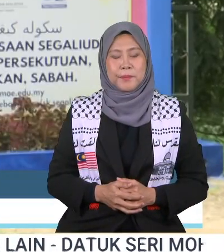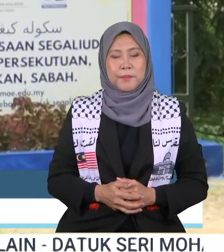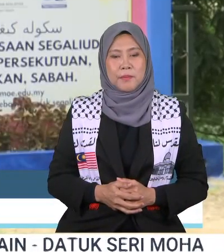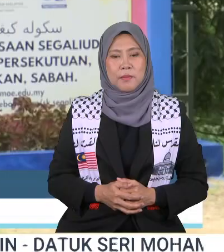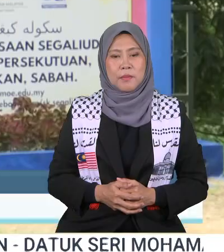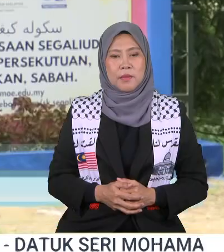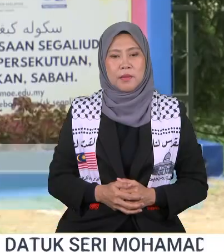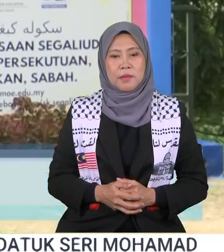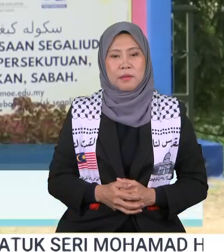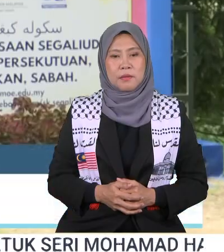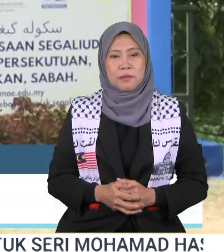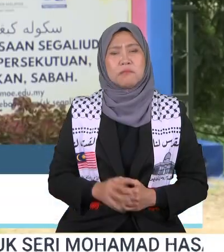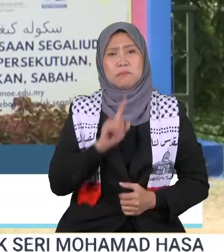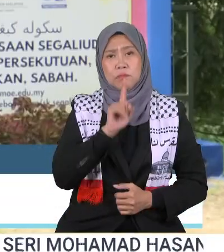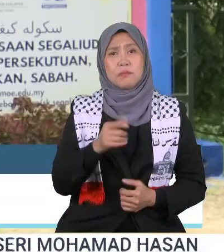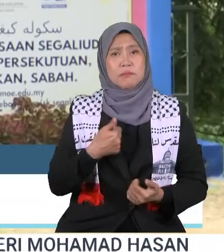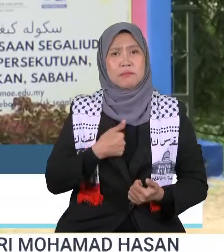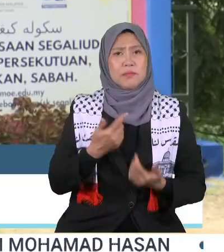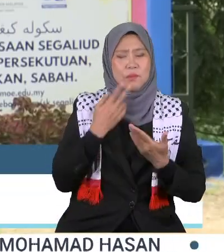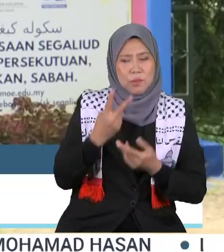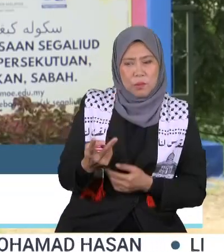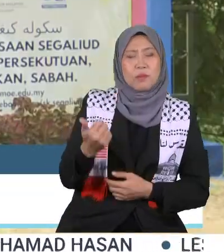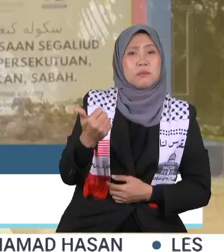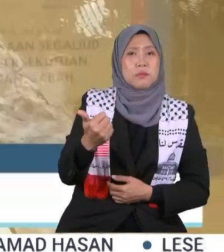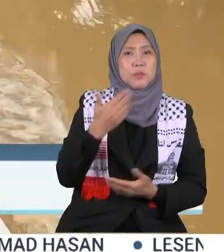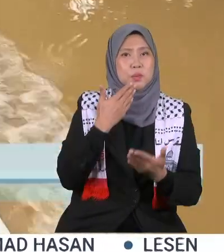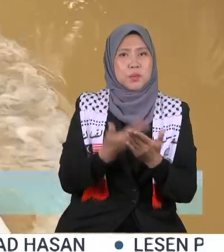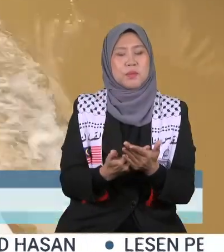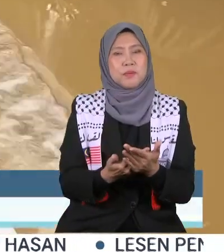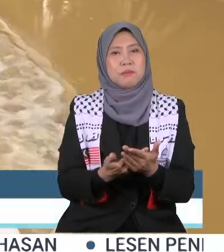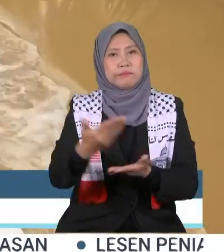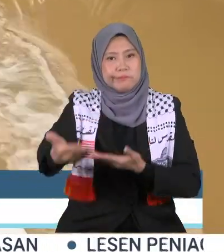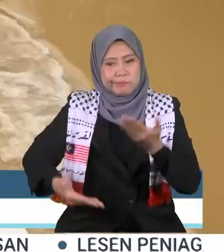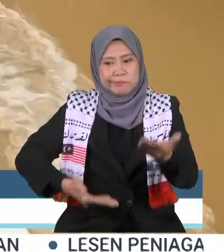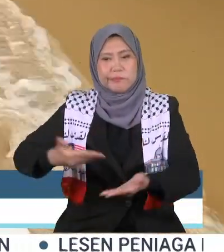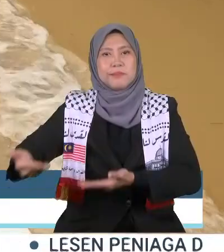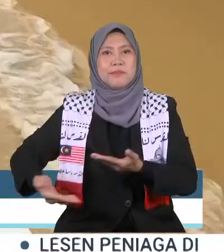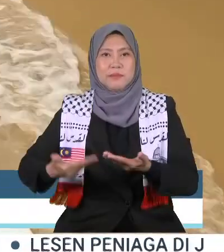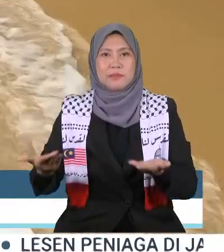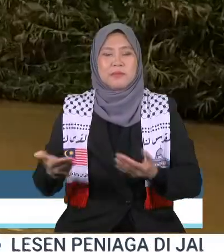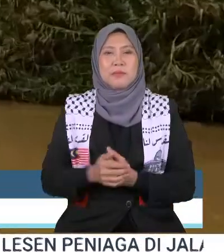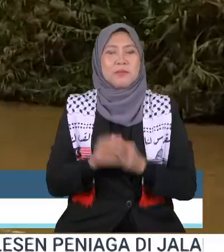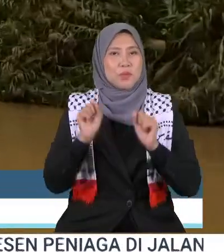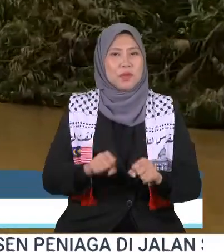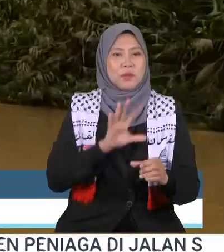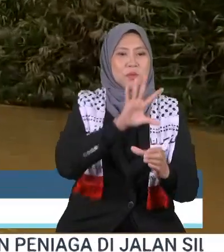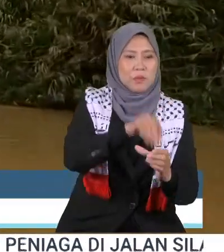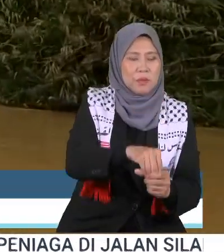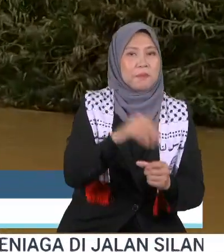kalau bagi saya kan memang saya sangat-sangat mengalukanlah yang sama dengan seni lukis ini, sebab di situ kita dapat timba pengalaman.